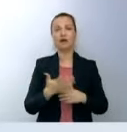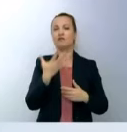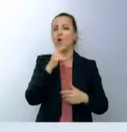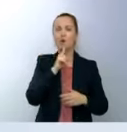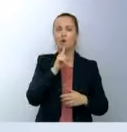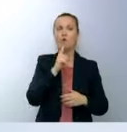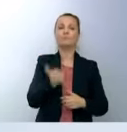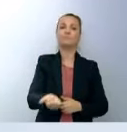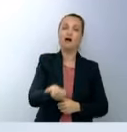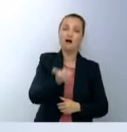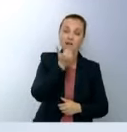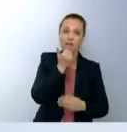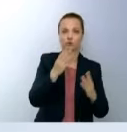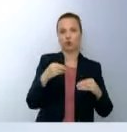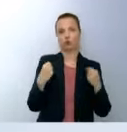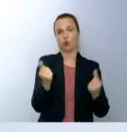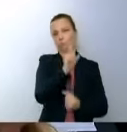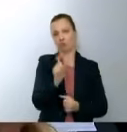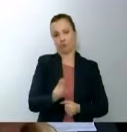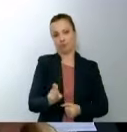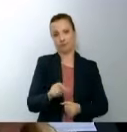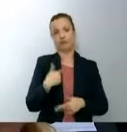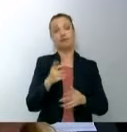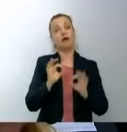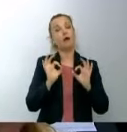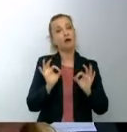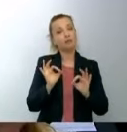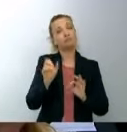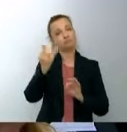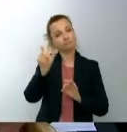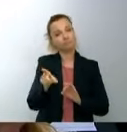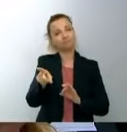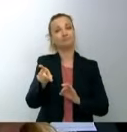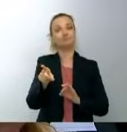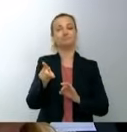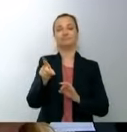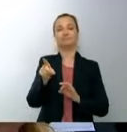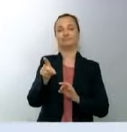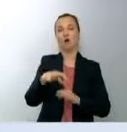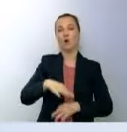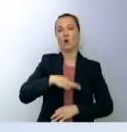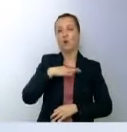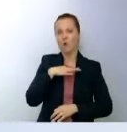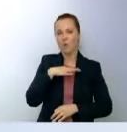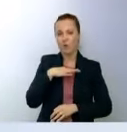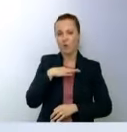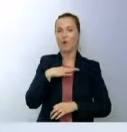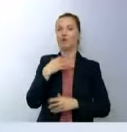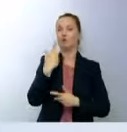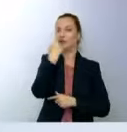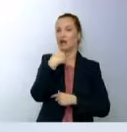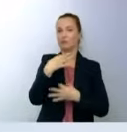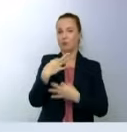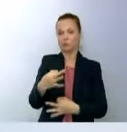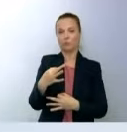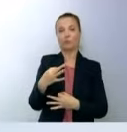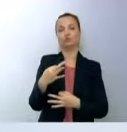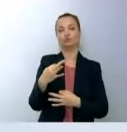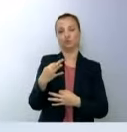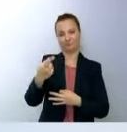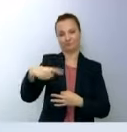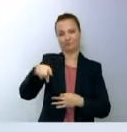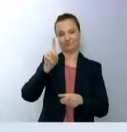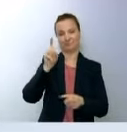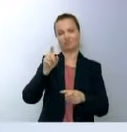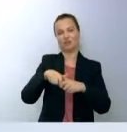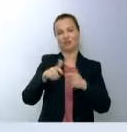αττικής σχολής αθηνών να μας βοηθήσετε σε αυτό ή να βάλλουμε σε μία σειρά πώς θα πείσουμε τους συμπολίτες μας να βελτιώσουμε